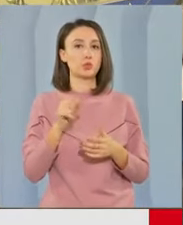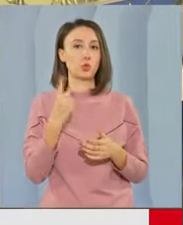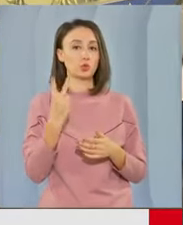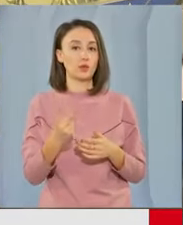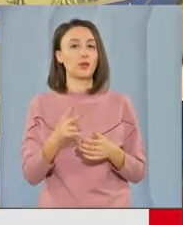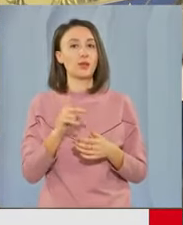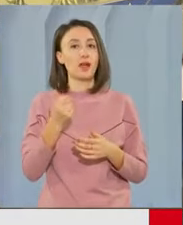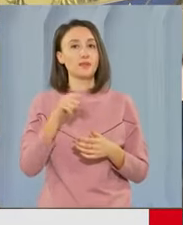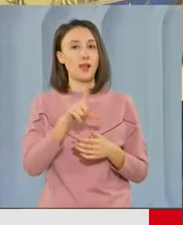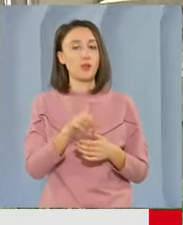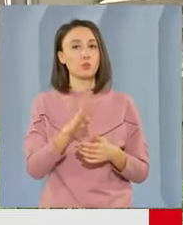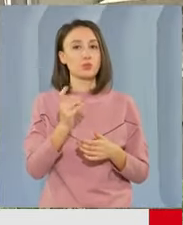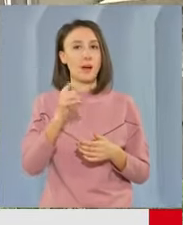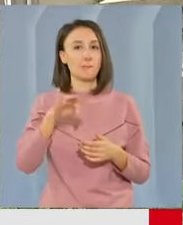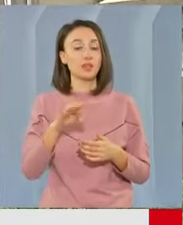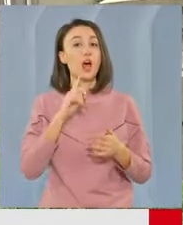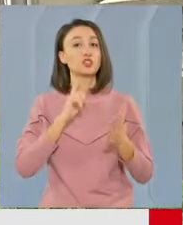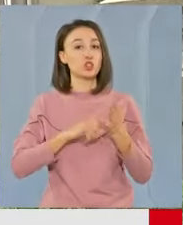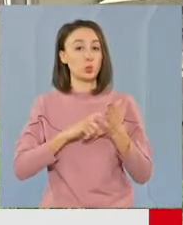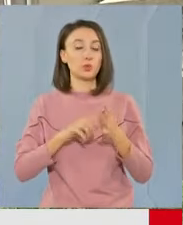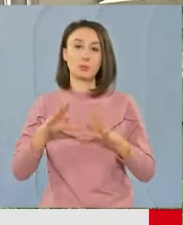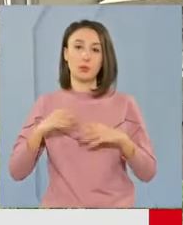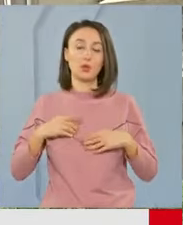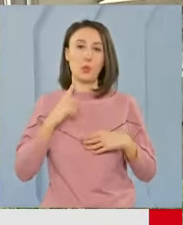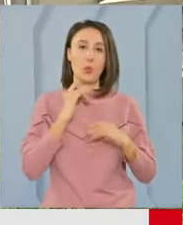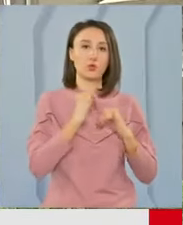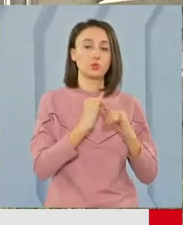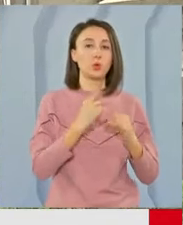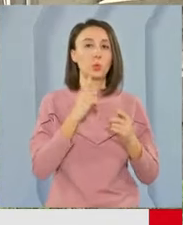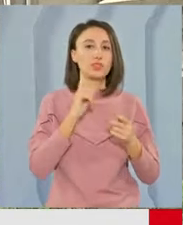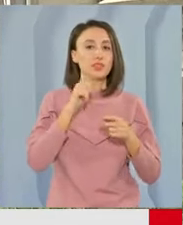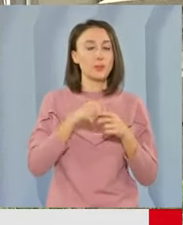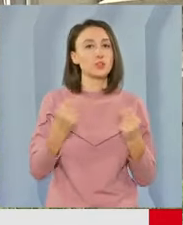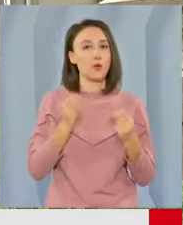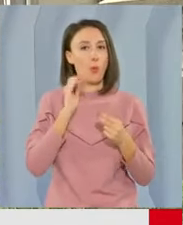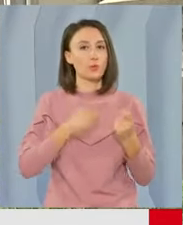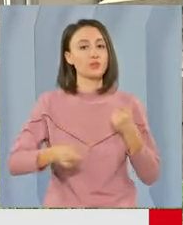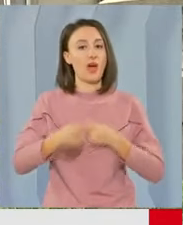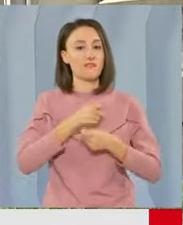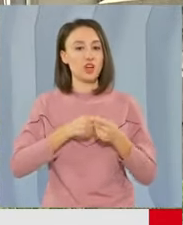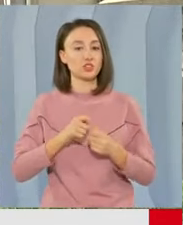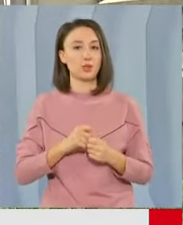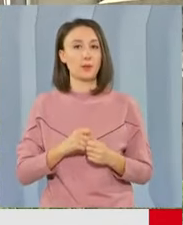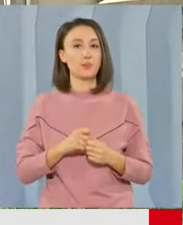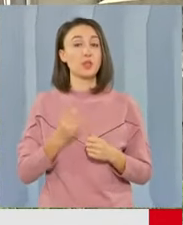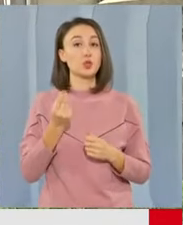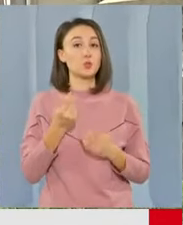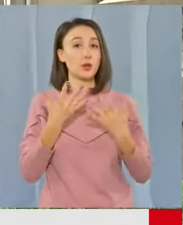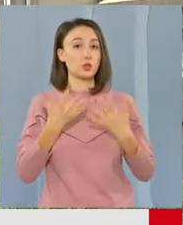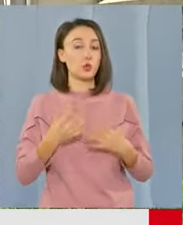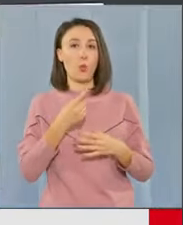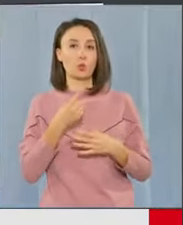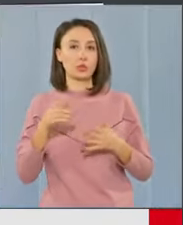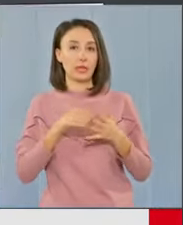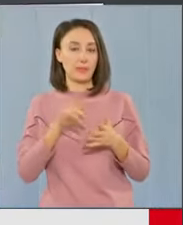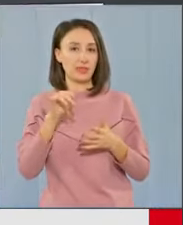1 martie 2022-12 mai 2022, Daniel Buzămăt a pretins și primit cu ajutorul unui intermediar de la omul de afaceri Călin Gică suma totală de 100.000